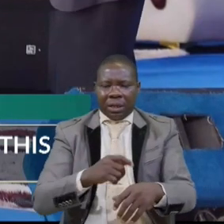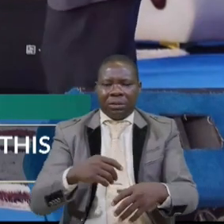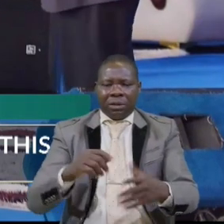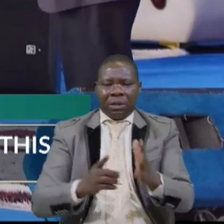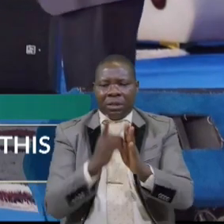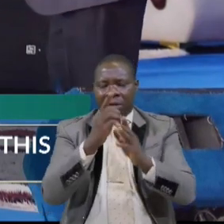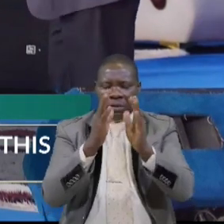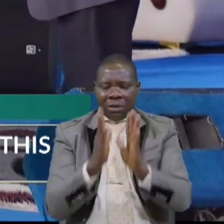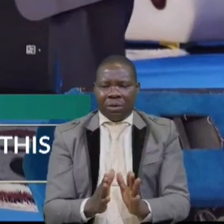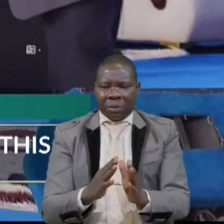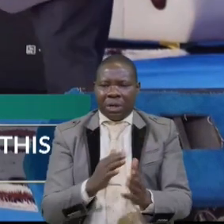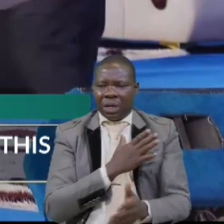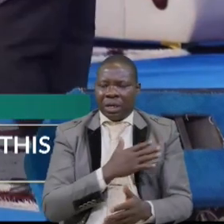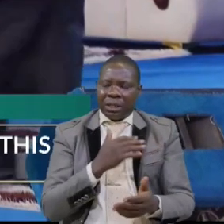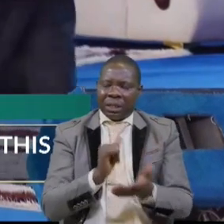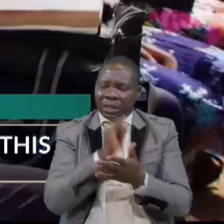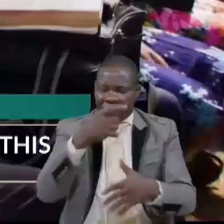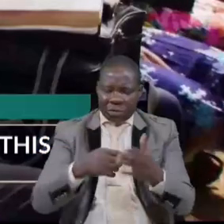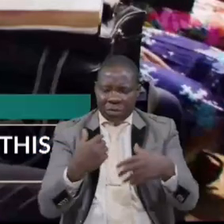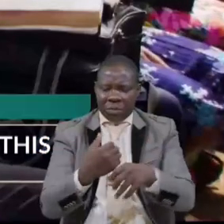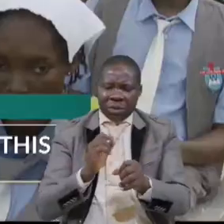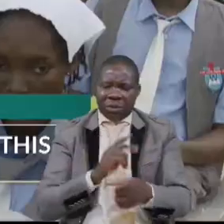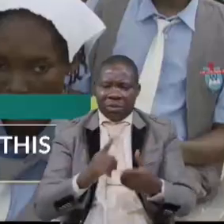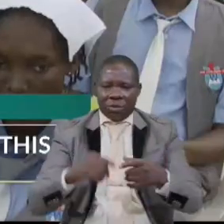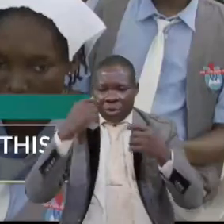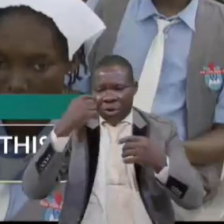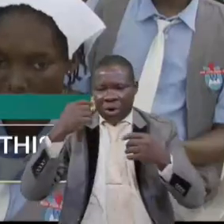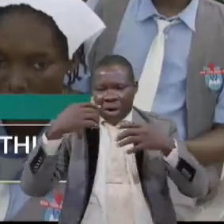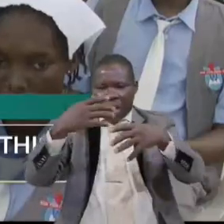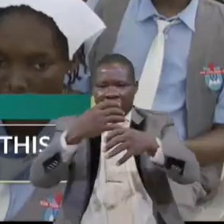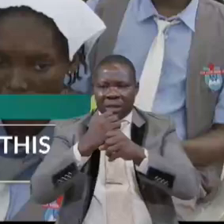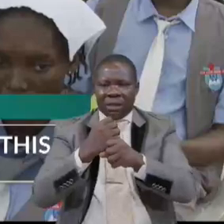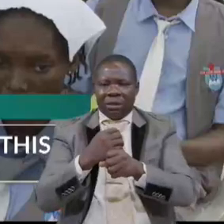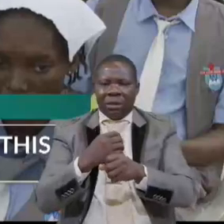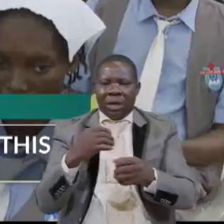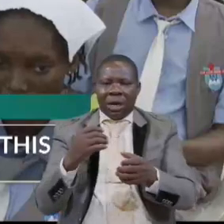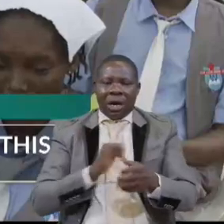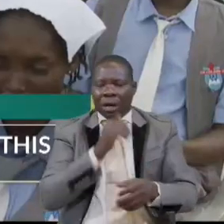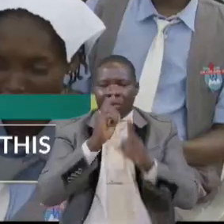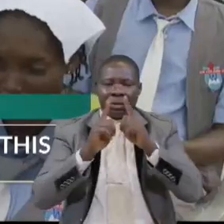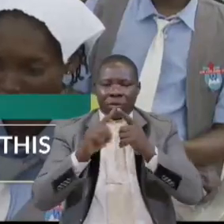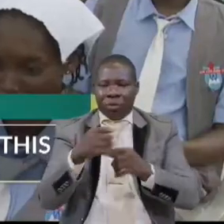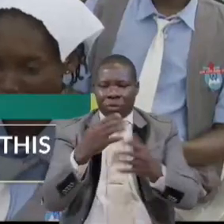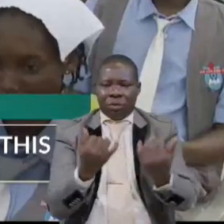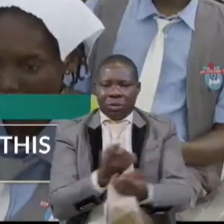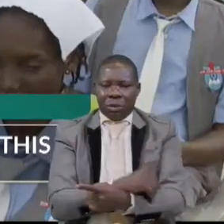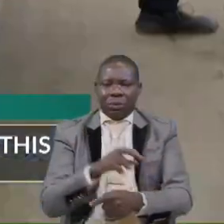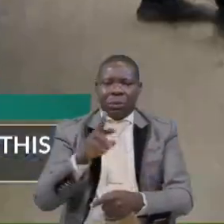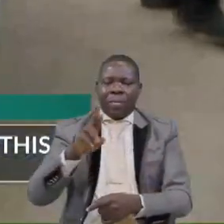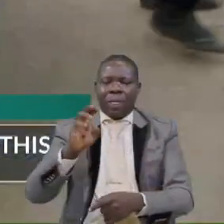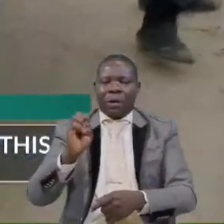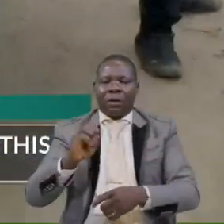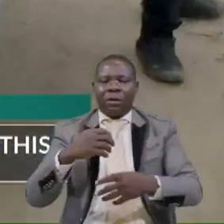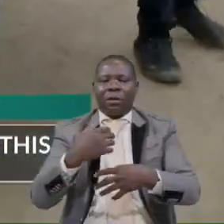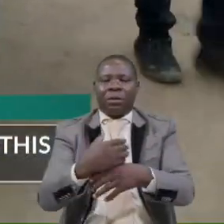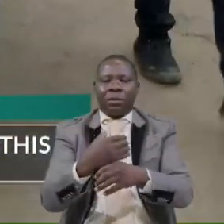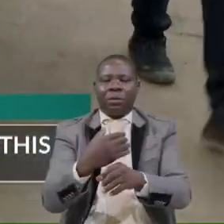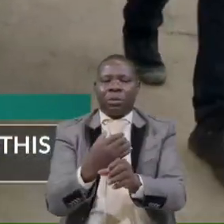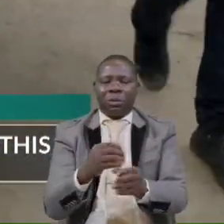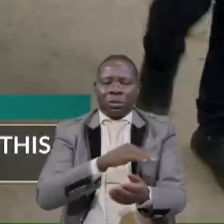c'est ça qui nous amène à nous réaliser. Je vous parle aujourd'hui du message intitulé Reproduit